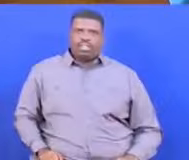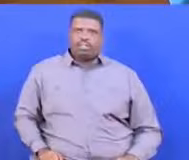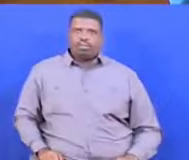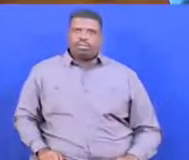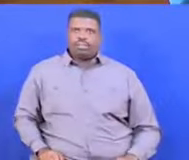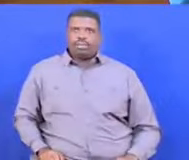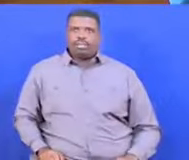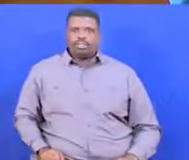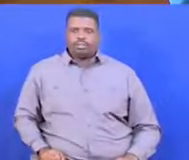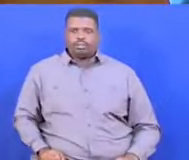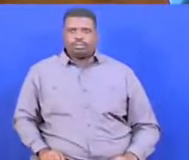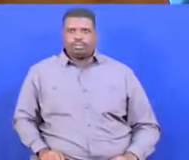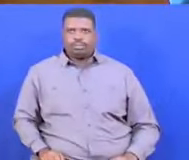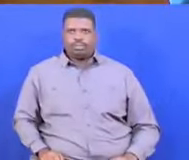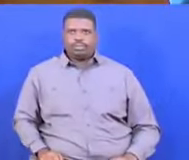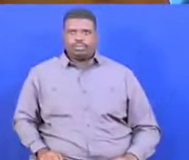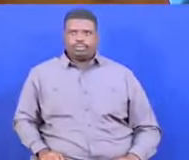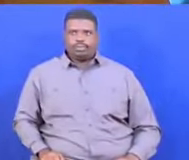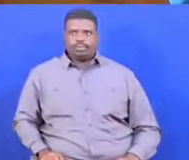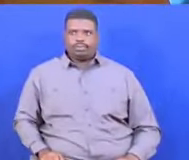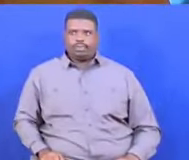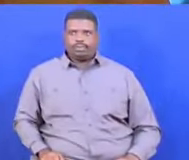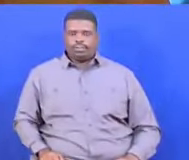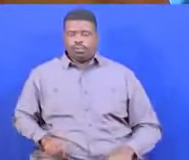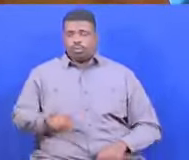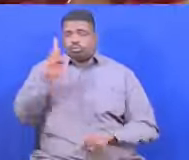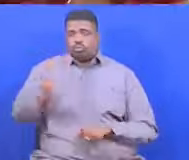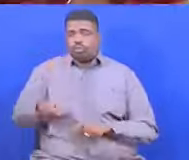Mheshimiwa Mariam Mwinyi, swali la nyongeza.